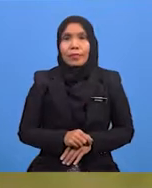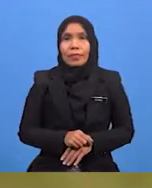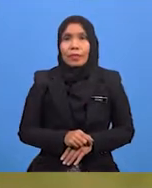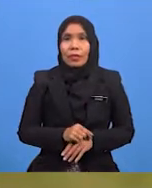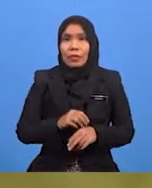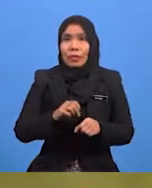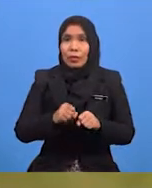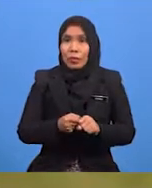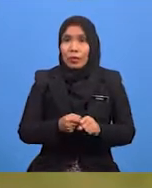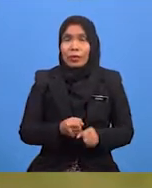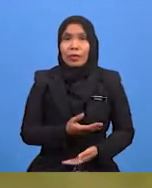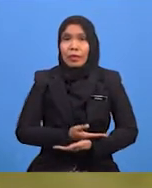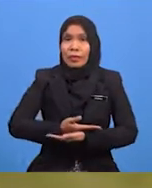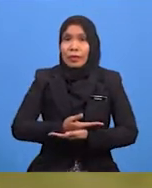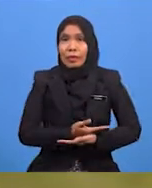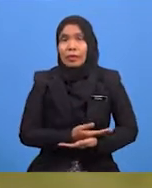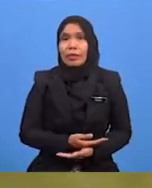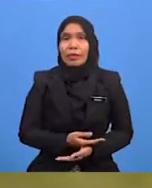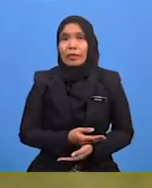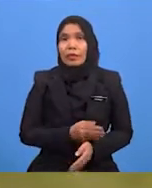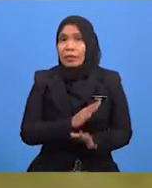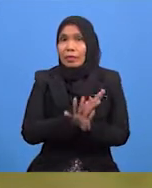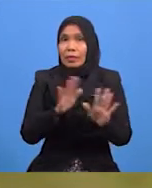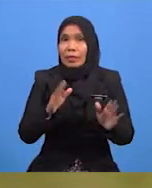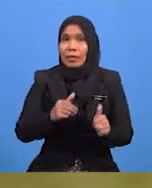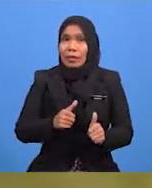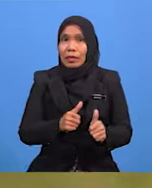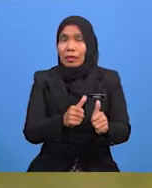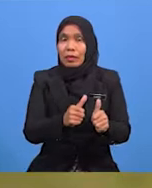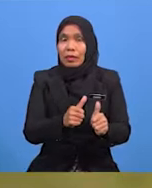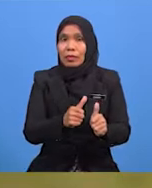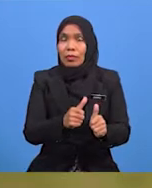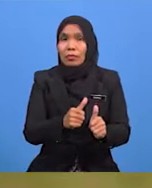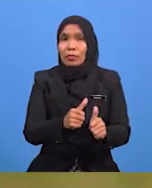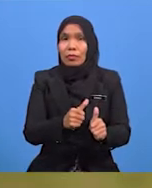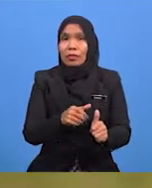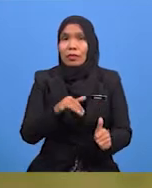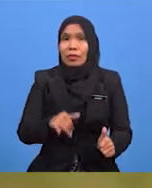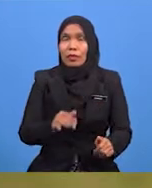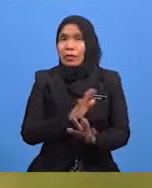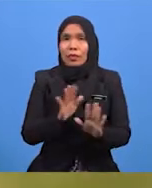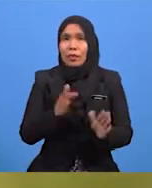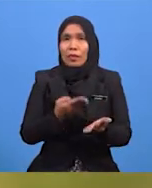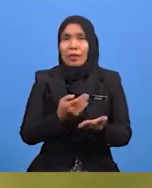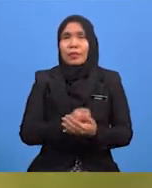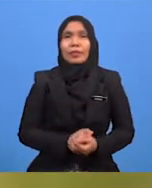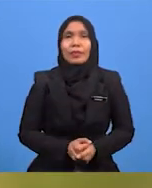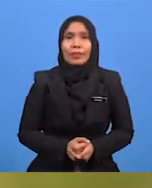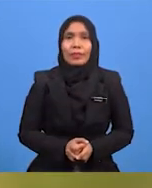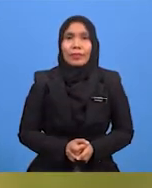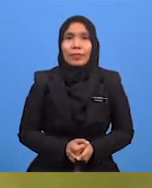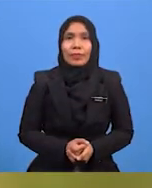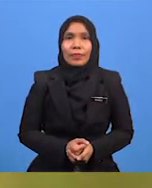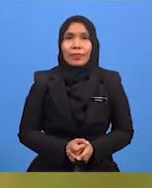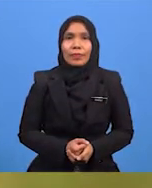negatif meresap ke dalam diri untuk terus menjadi insan berjaya. Nampaknya